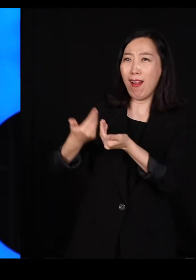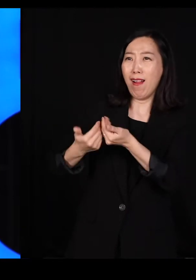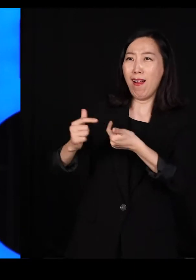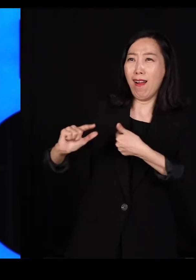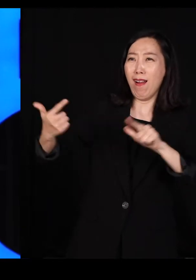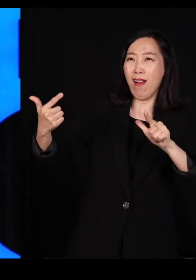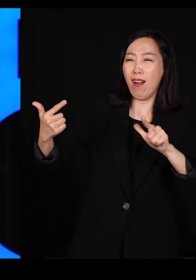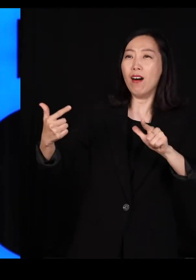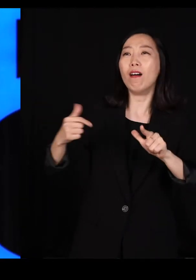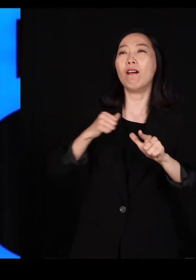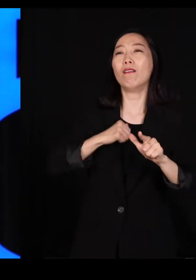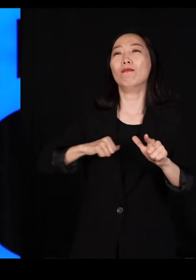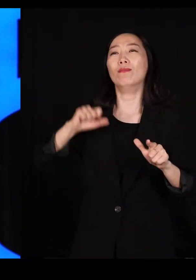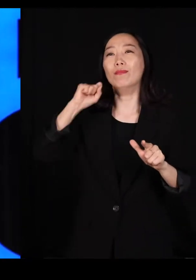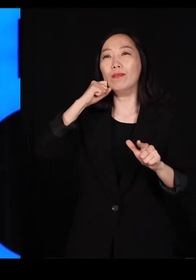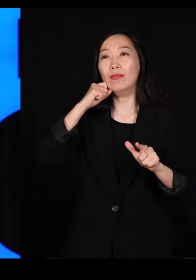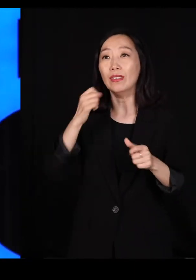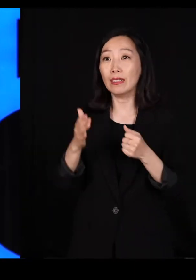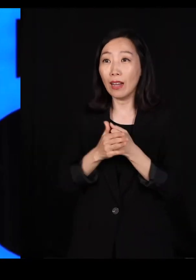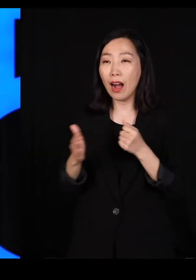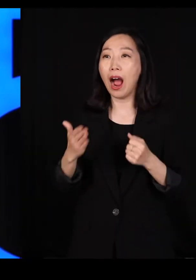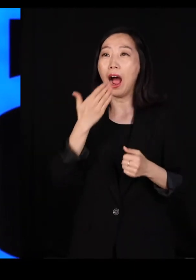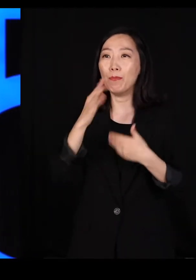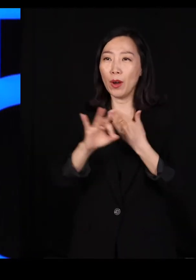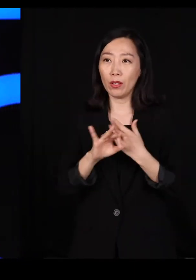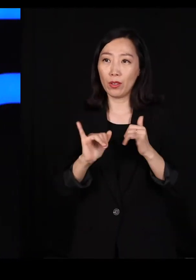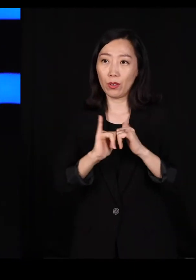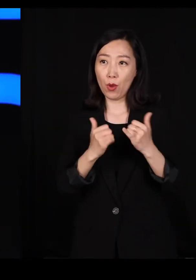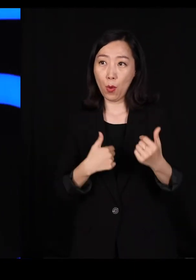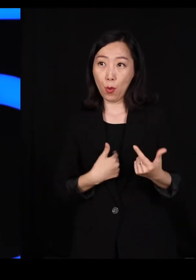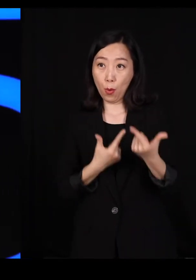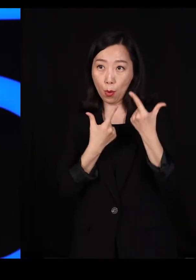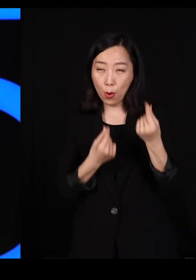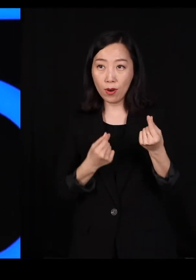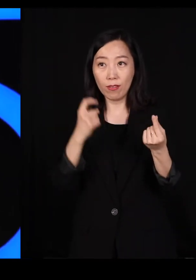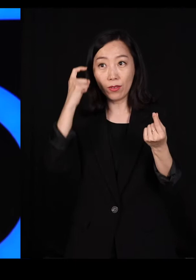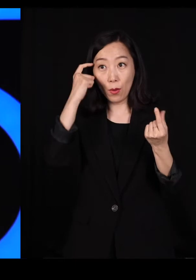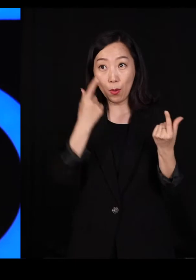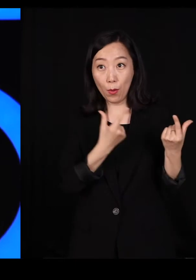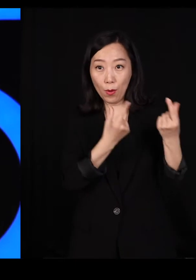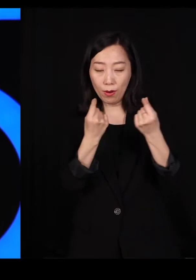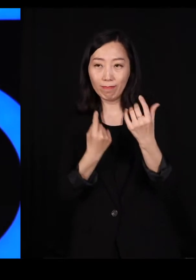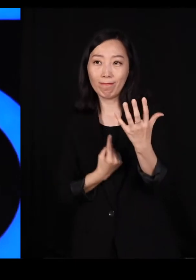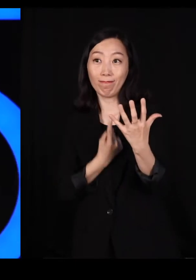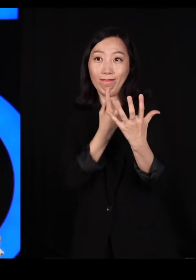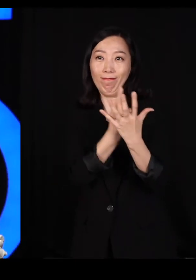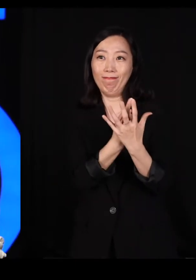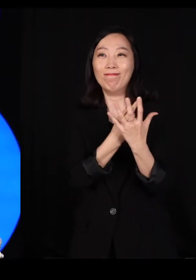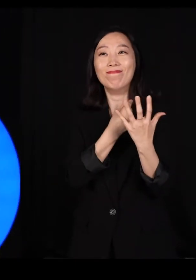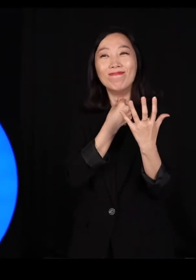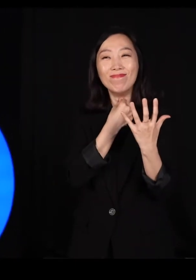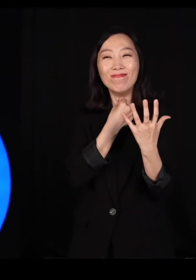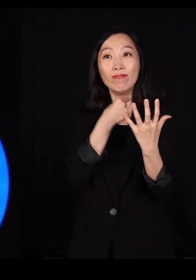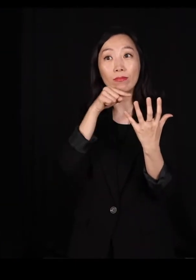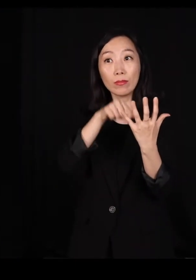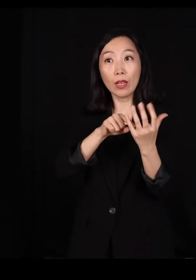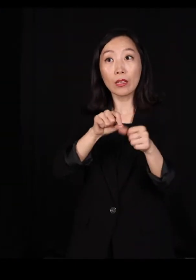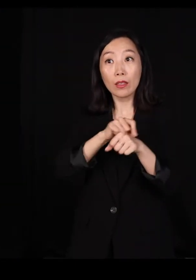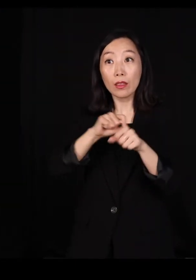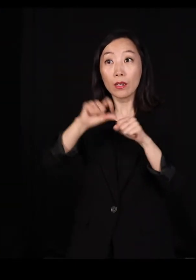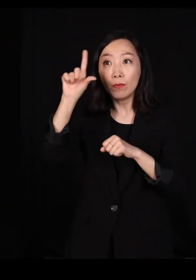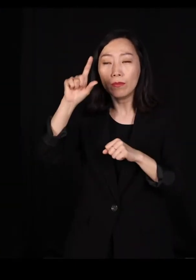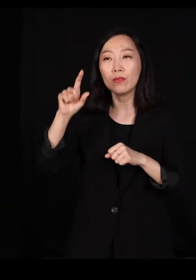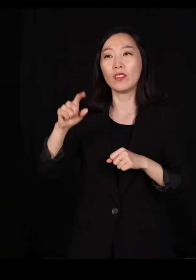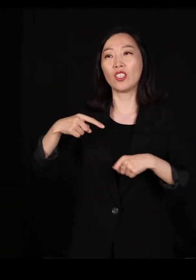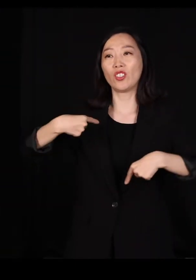이질적이다. 그건 견디지 못합니다. 그래서 가능하면 같은 사람들끼리 어울리고 그 안에 머물고 싶어 합니다. 특히